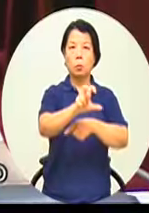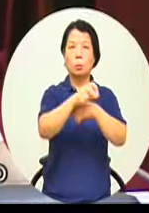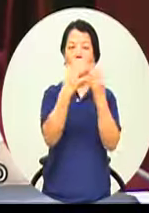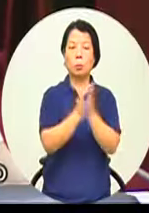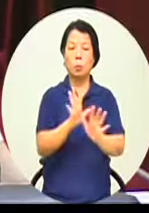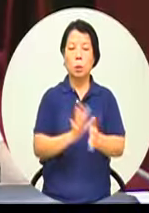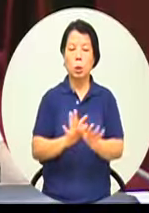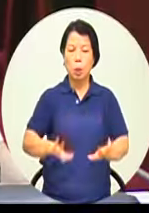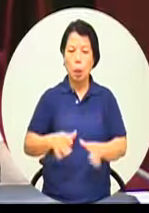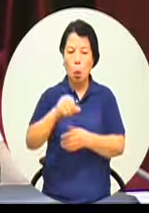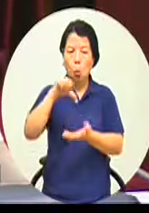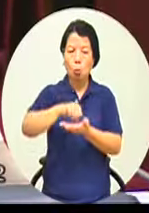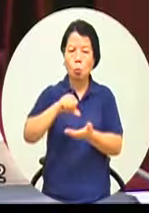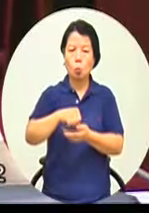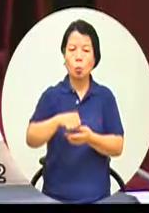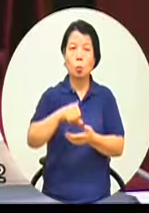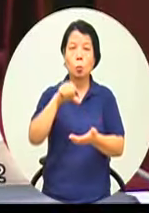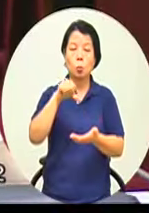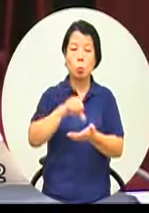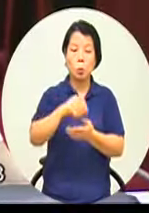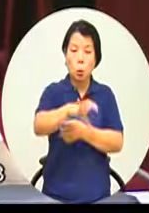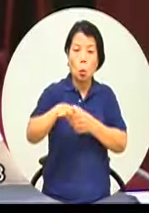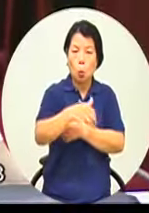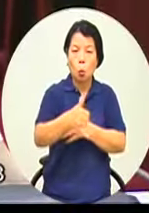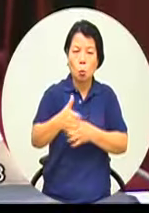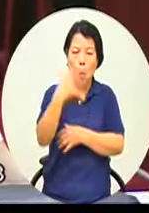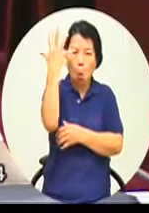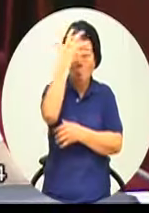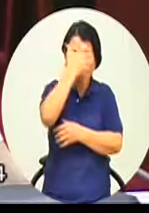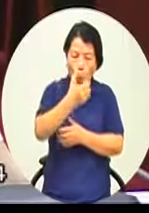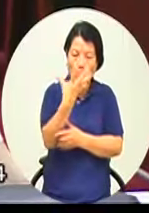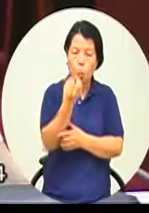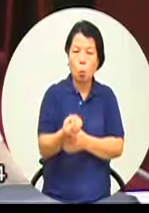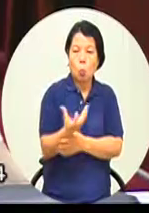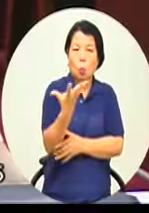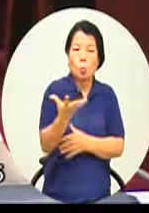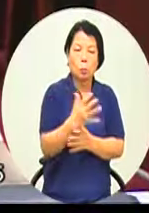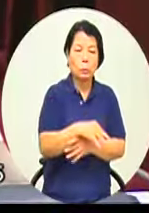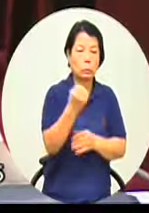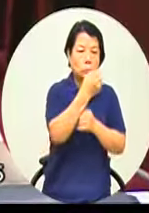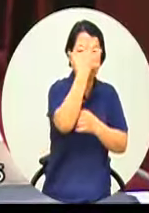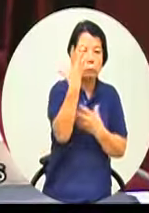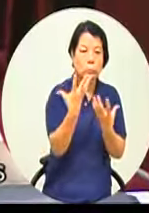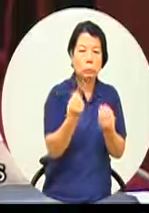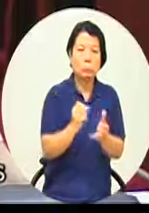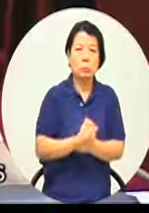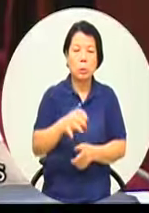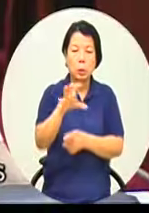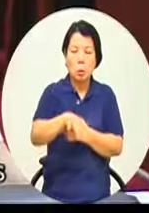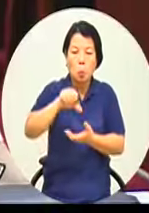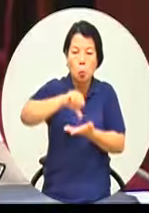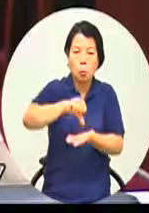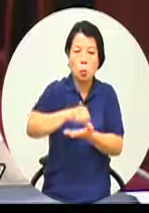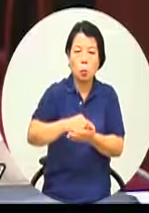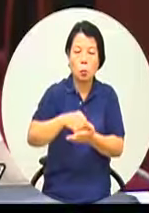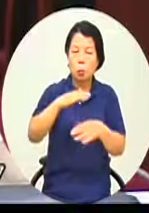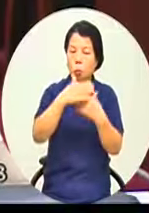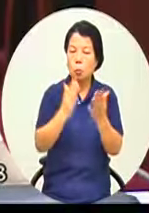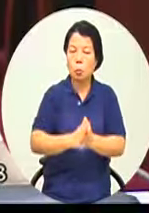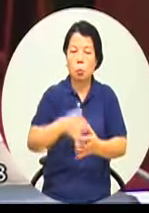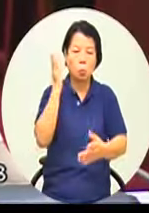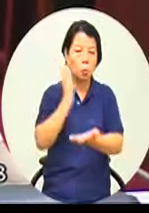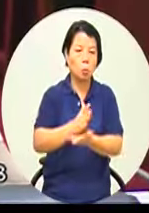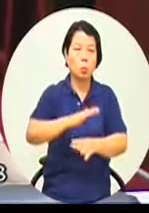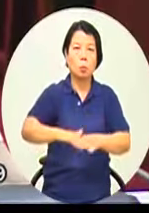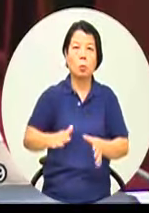年人还不愿意来接班来做事，农业人才断层，第一个，第二个。如果农民因